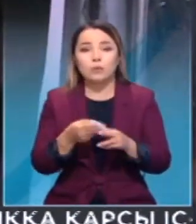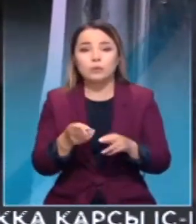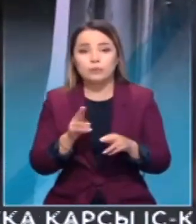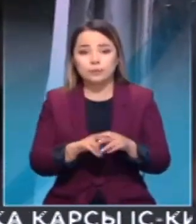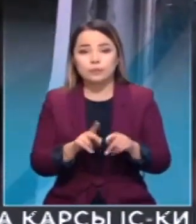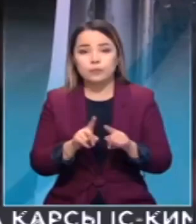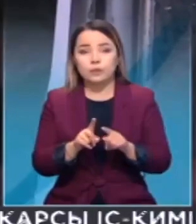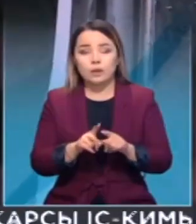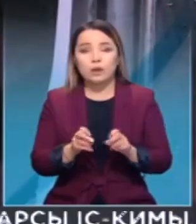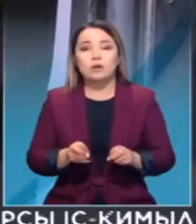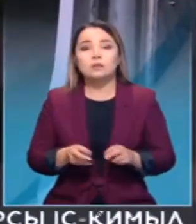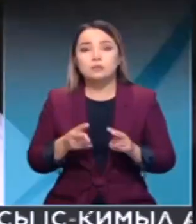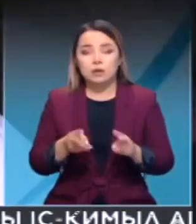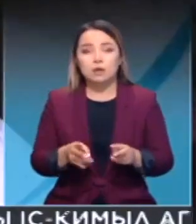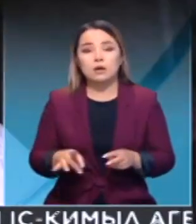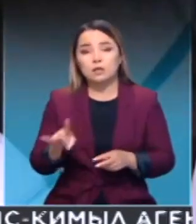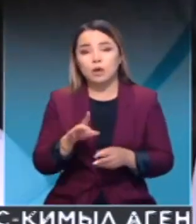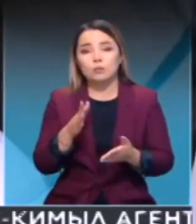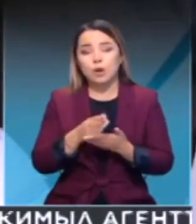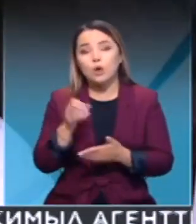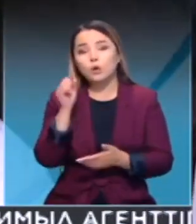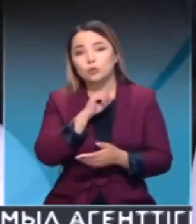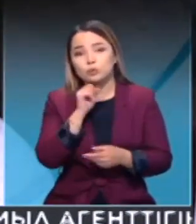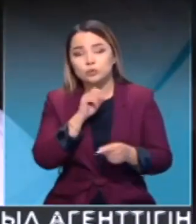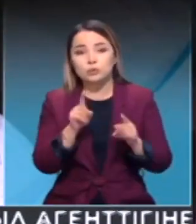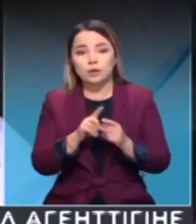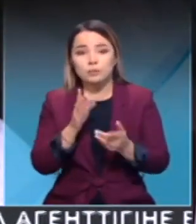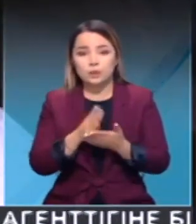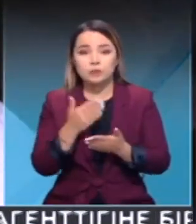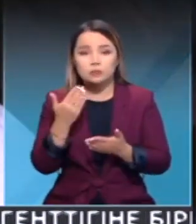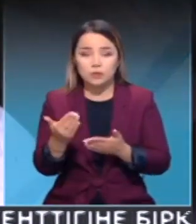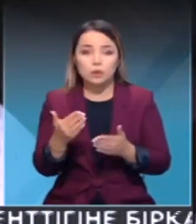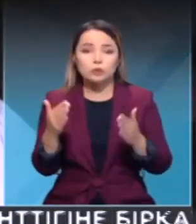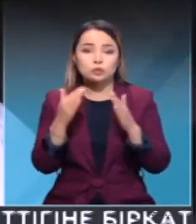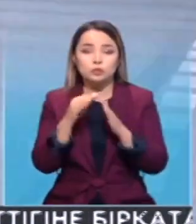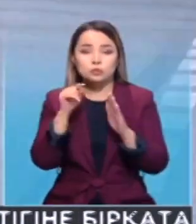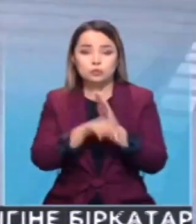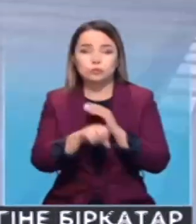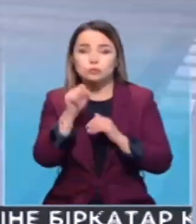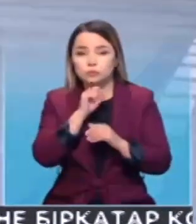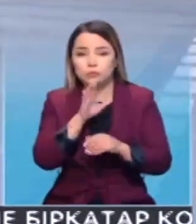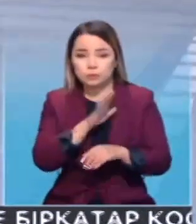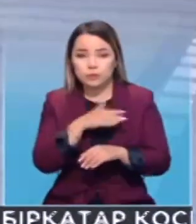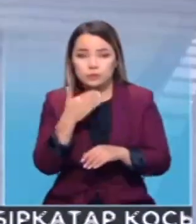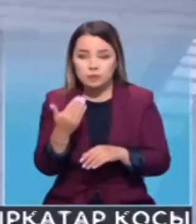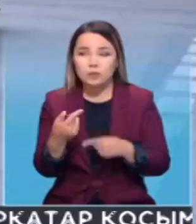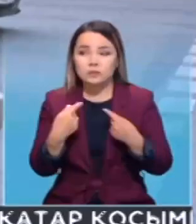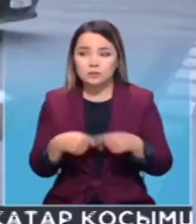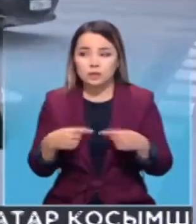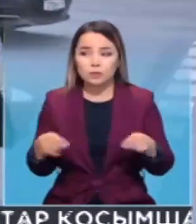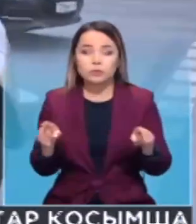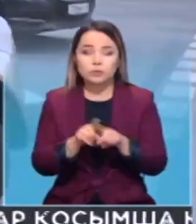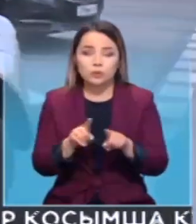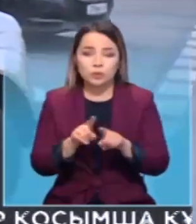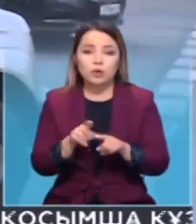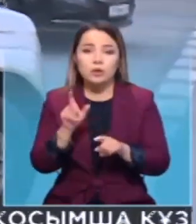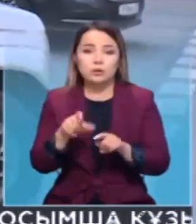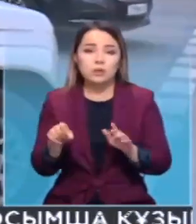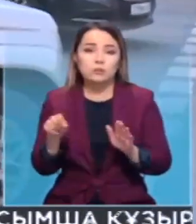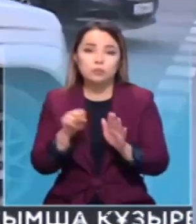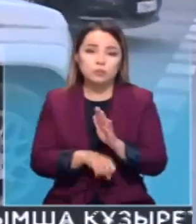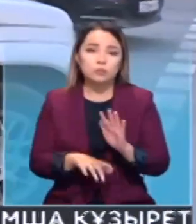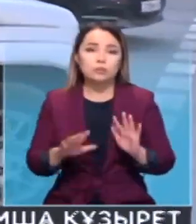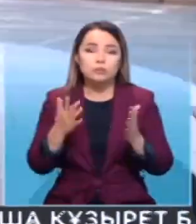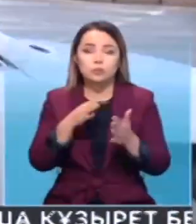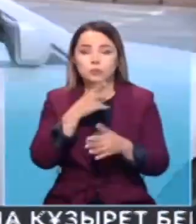Енді қауіпті райондар бар мына. Ұрлық, қарлық, ұрлайтын үй тонайды. Суицид, тағы да басқа жаңа өлтіру деген сияқтылар